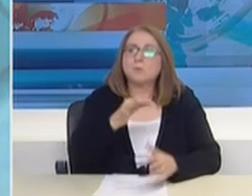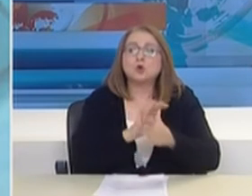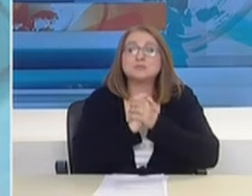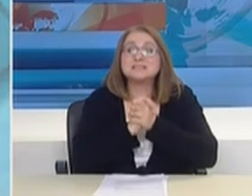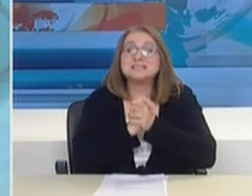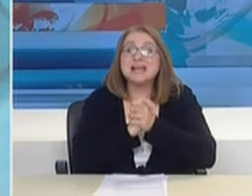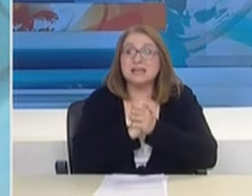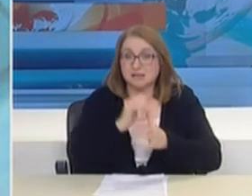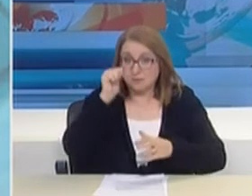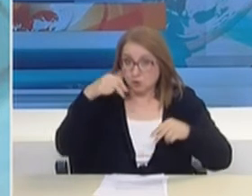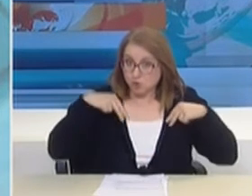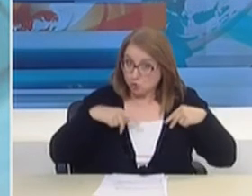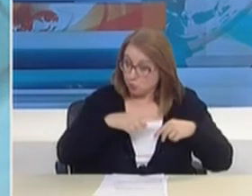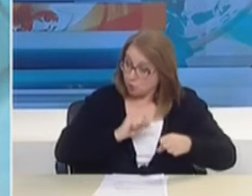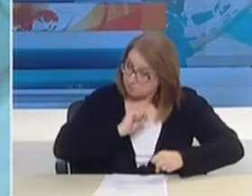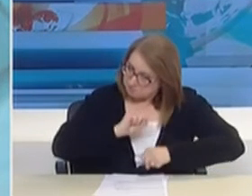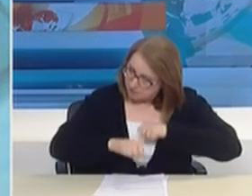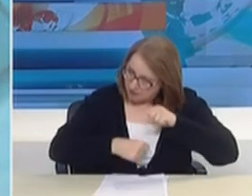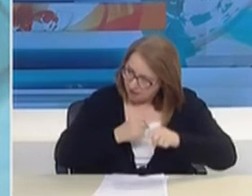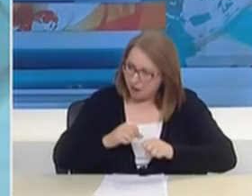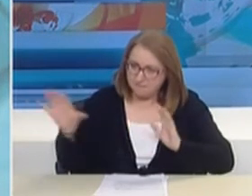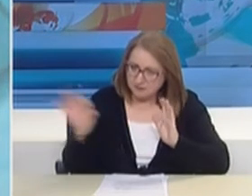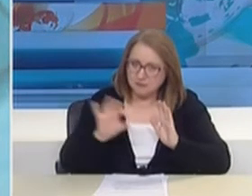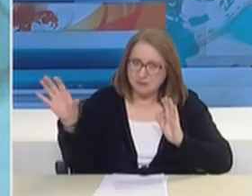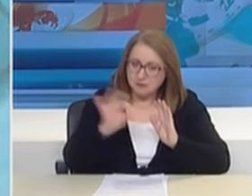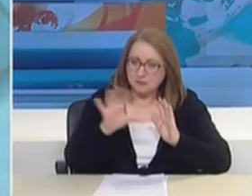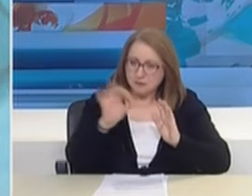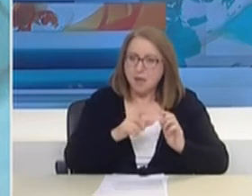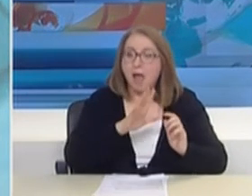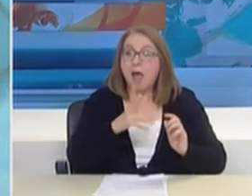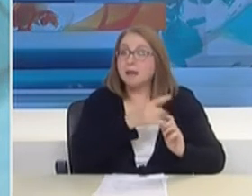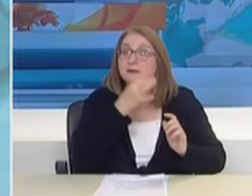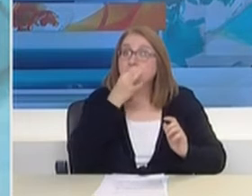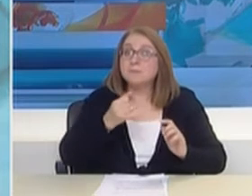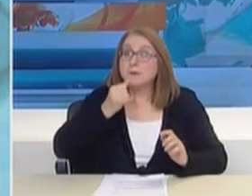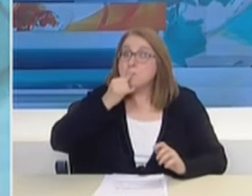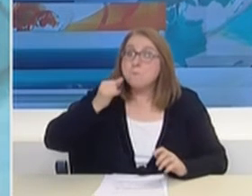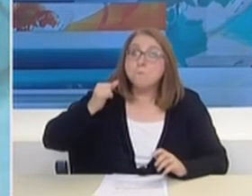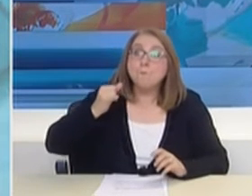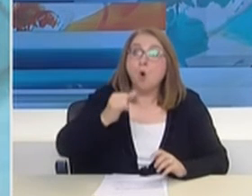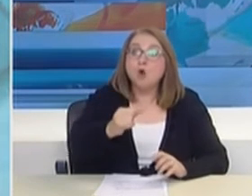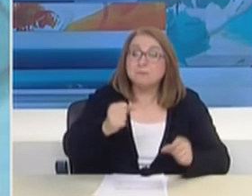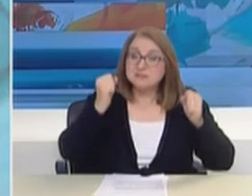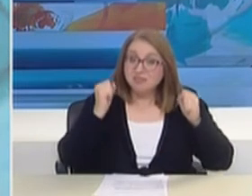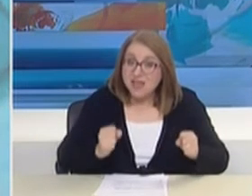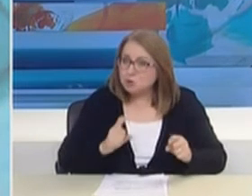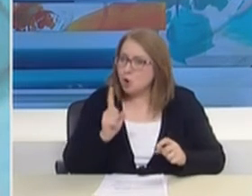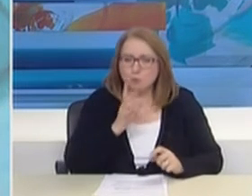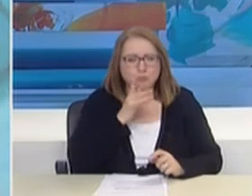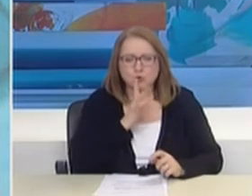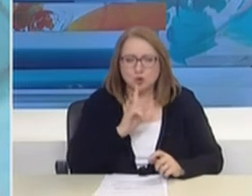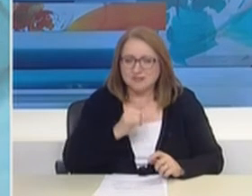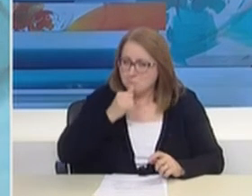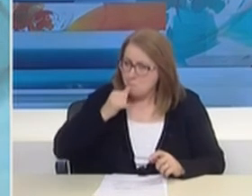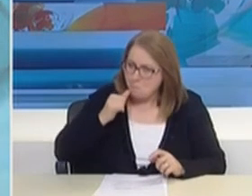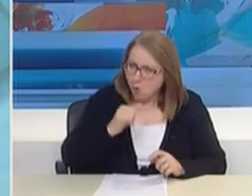να στελεχώσει το σύστημα. Πιστεύω ότι αν ανακοινωθούν θέσεις μόνιμου προσωπικού, υπάρχουν πολλοί νέοι γιατροί που θα το στελεχώσουν. Και θα